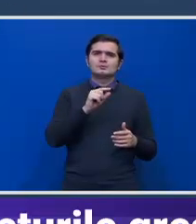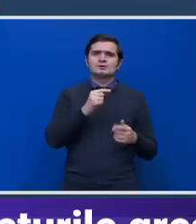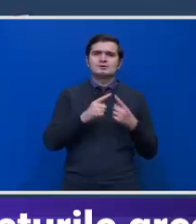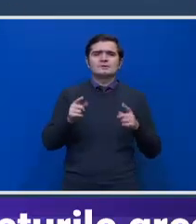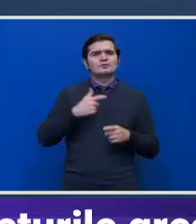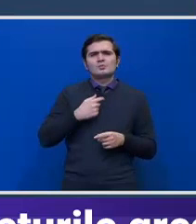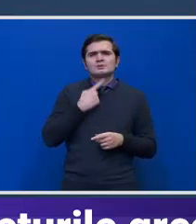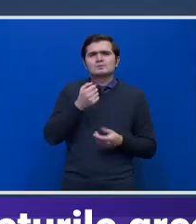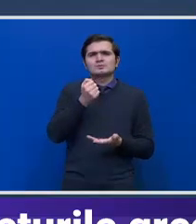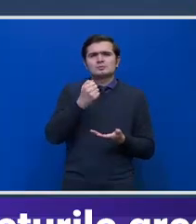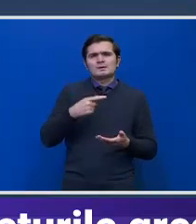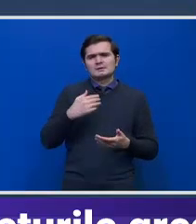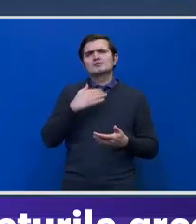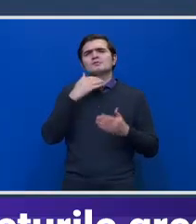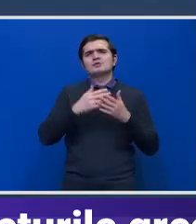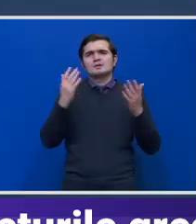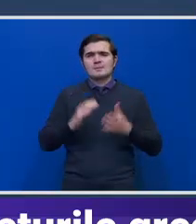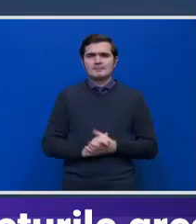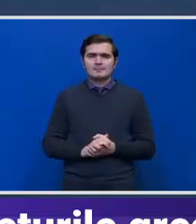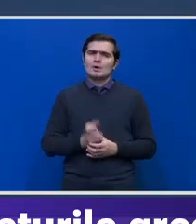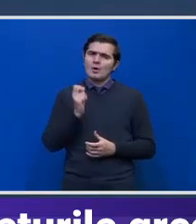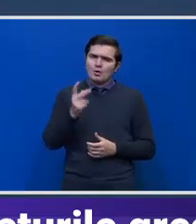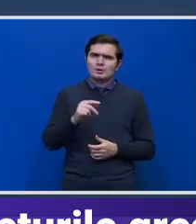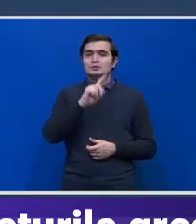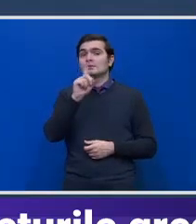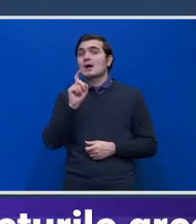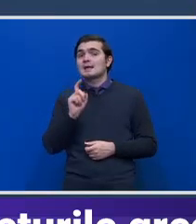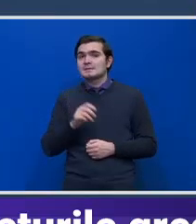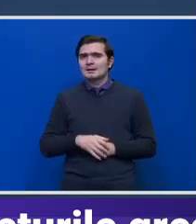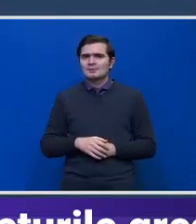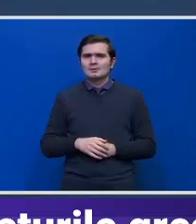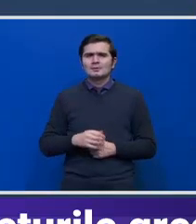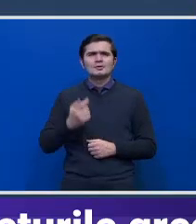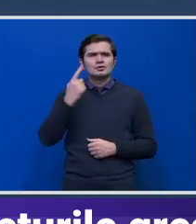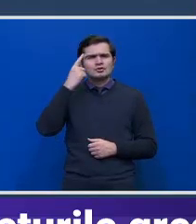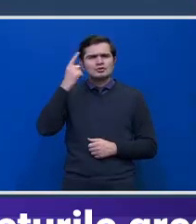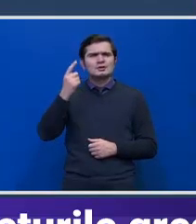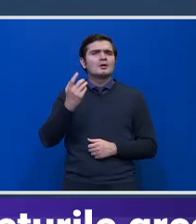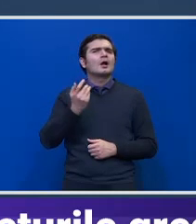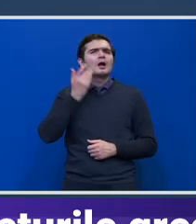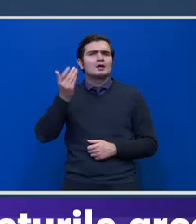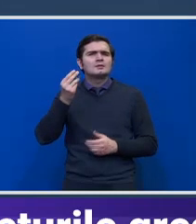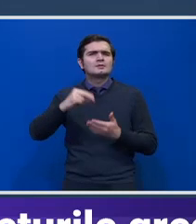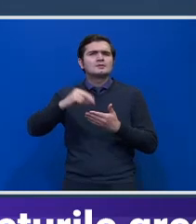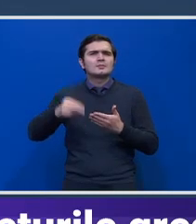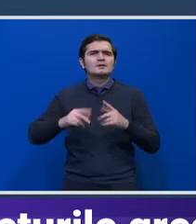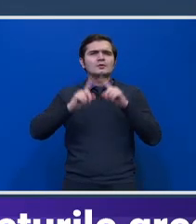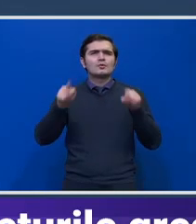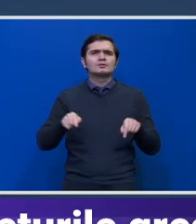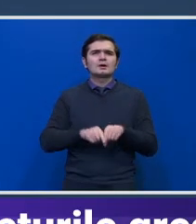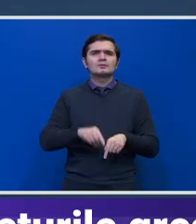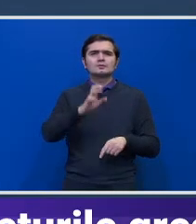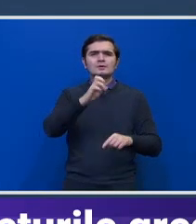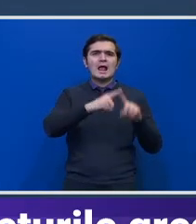zic suma, dar suficient de mare. Ok, și v-aș mai întreba dacă știți când se va semna contractul dintre Exxon și